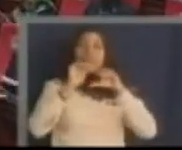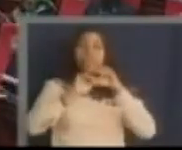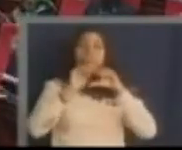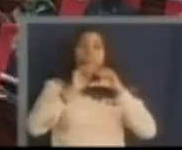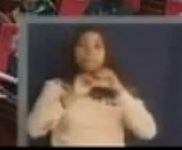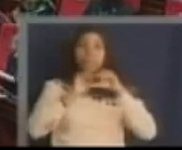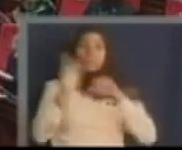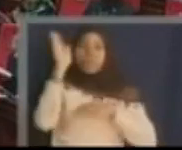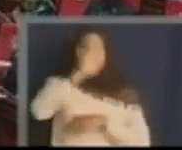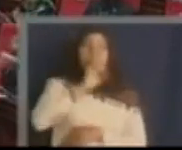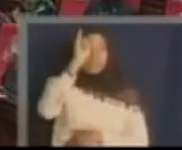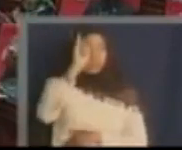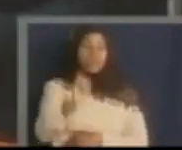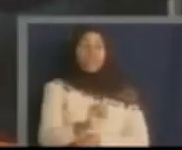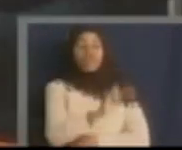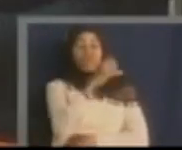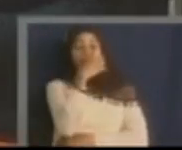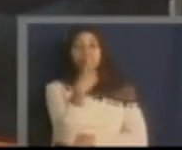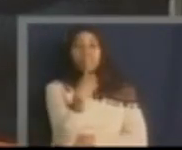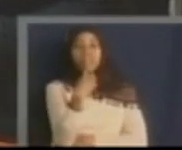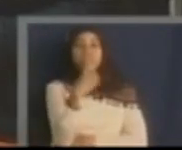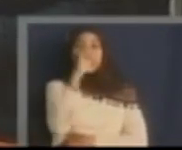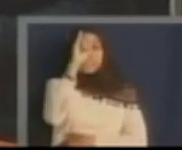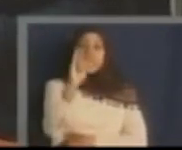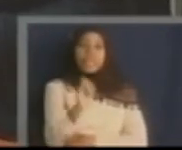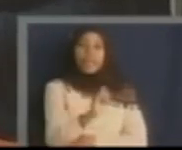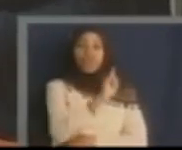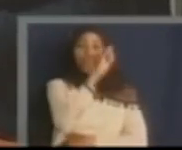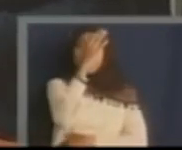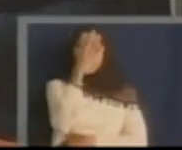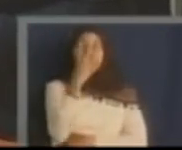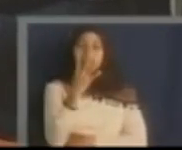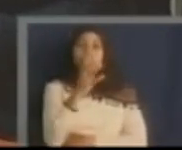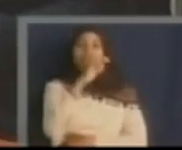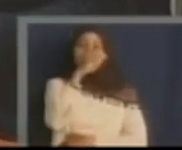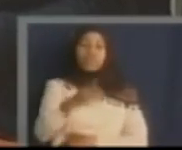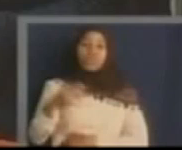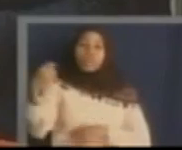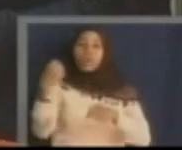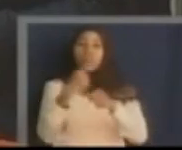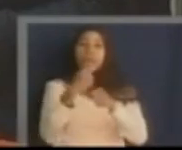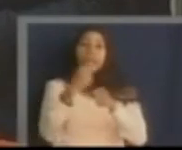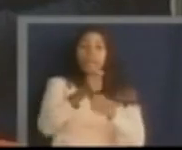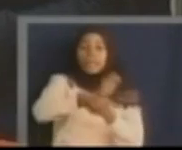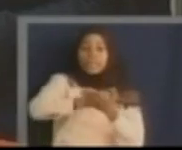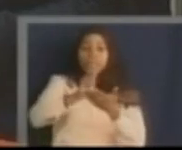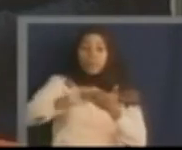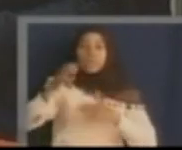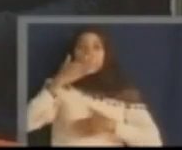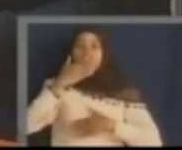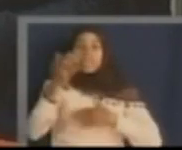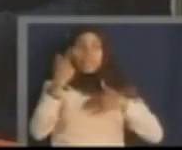kesho Jumamosi na Jumanne tutakuwa na kazi ya kuandika taarifa katika kamati zetu,